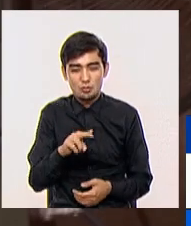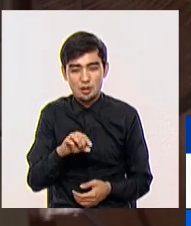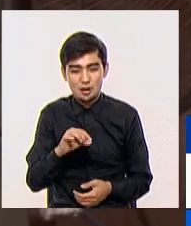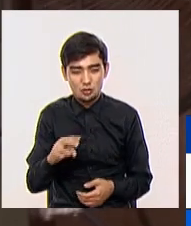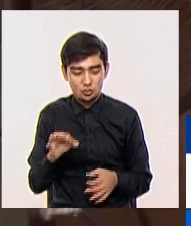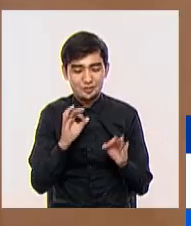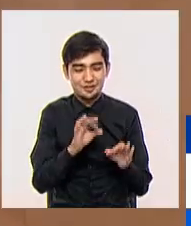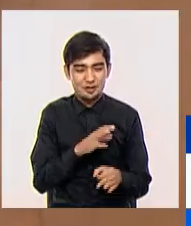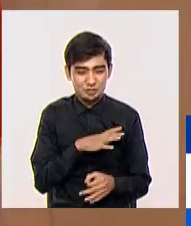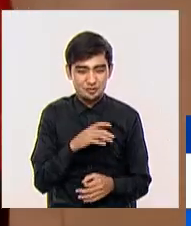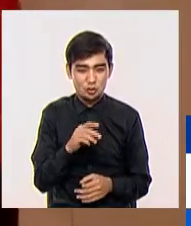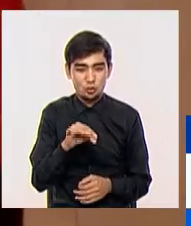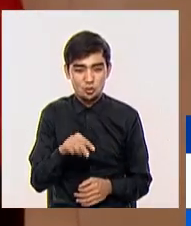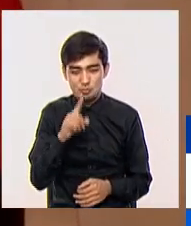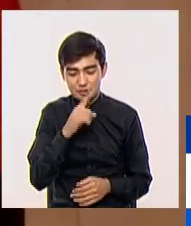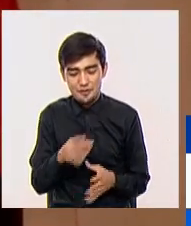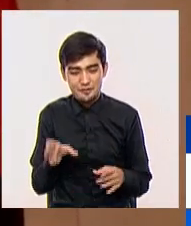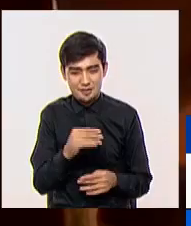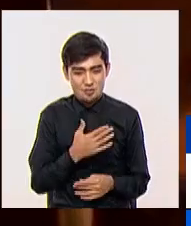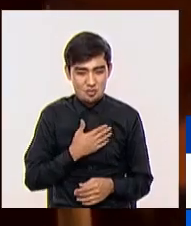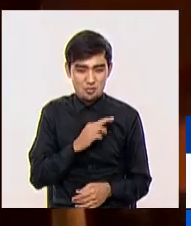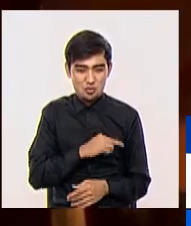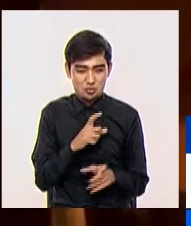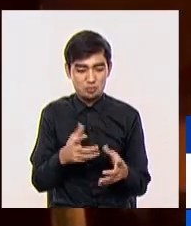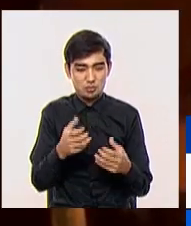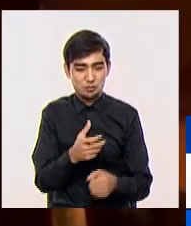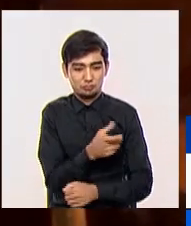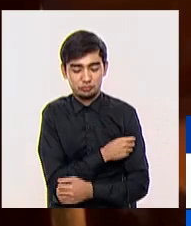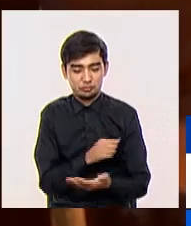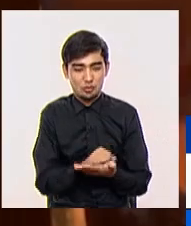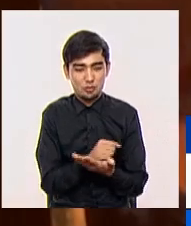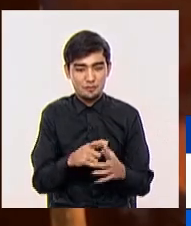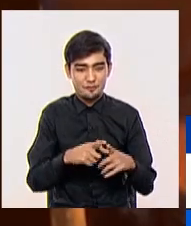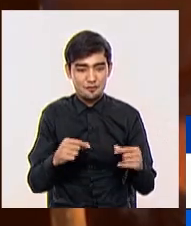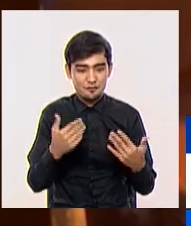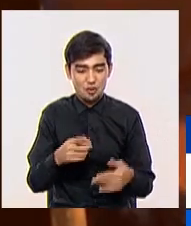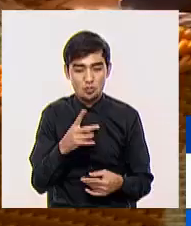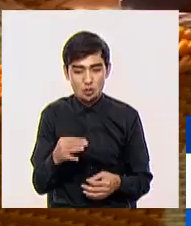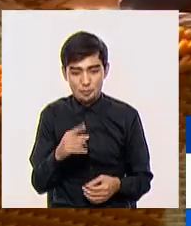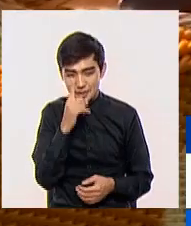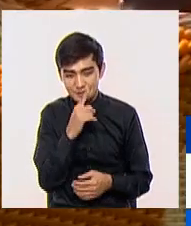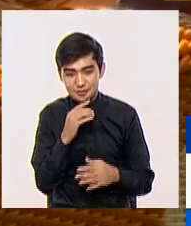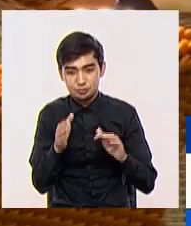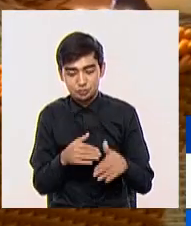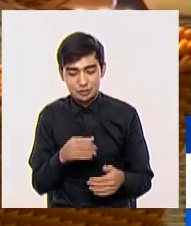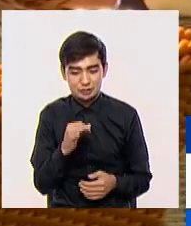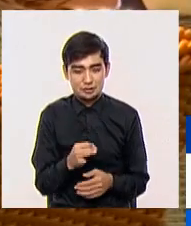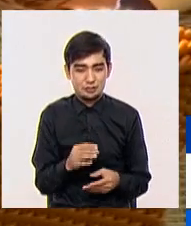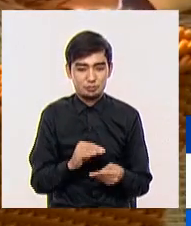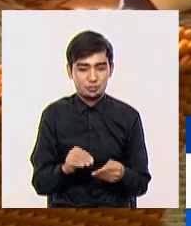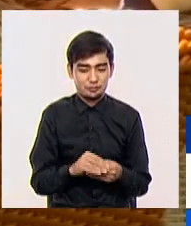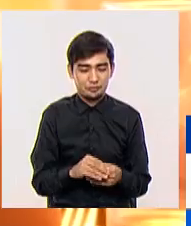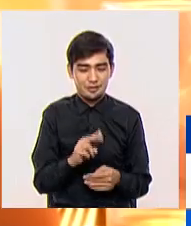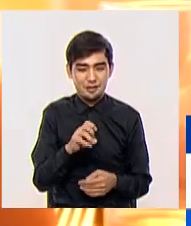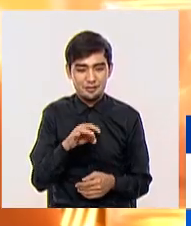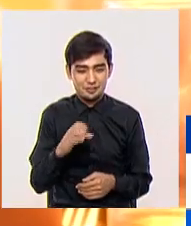Майгарина рассказывает, что уже в июле почти все ее сотрудники получили паспорта вакцинации. Но вот спустя месяц произошла очередная текучка